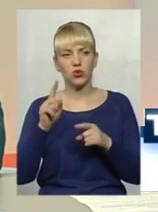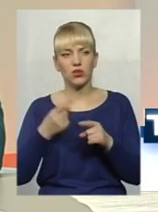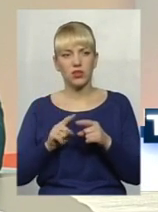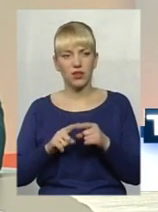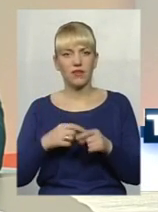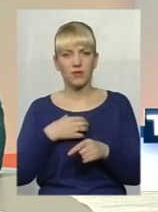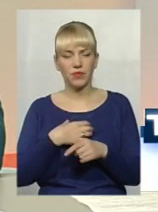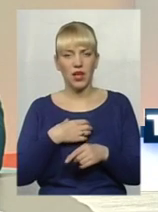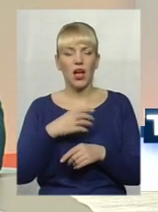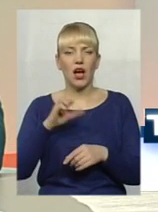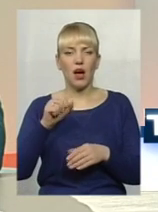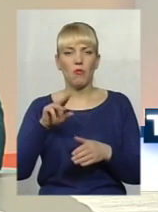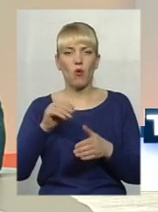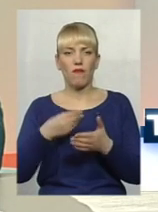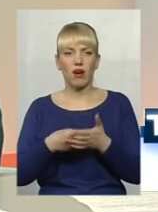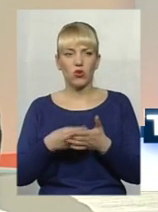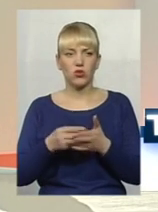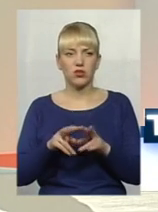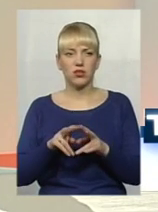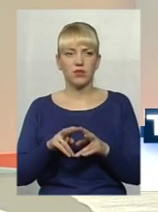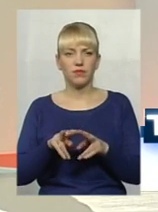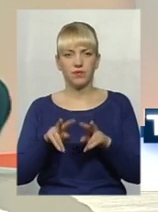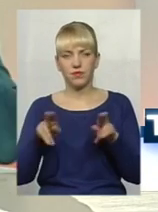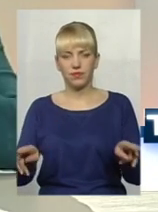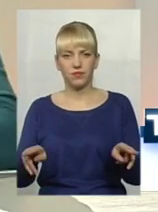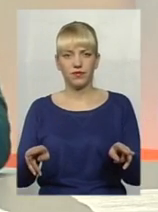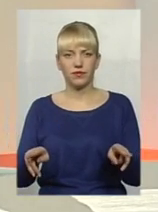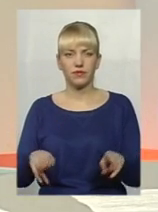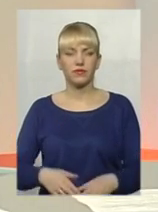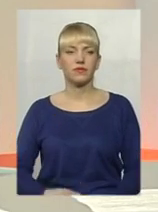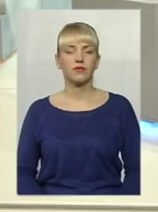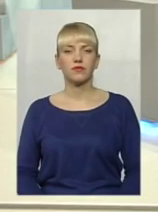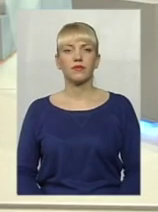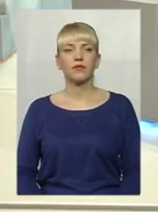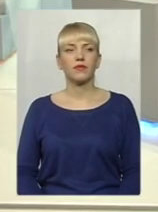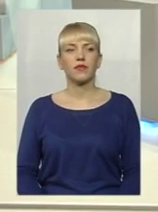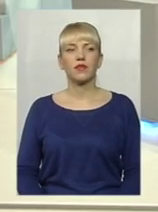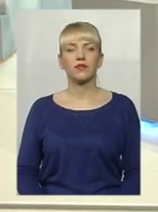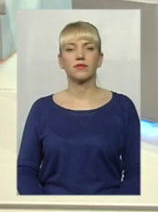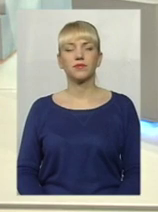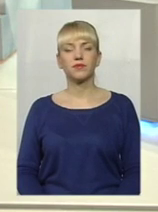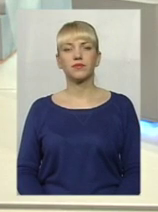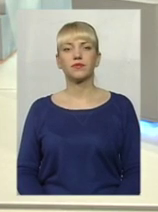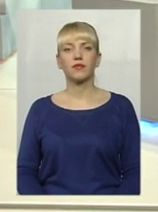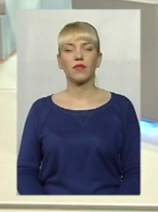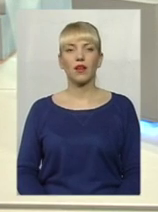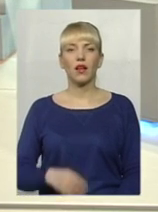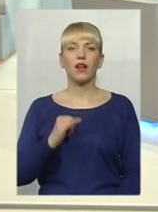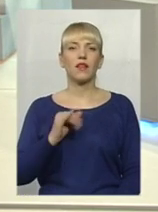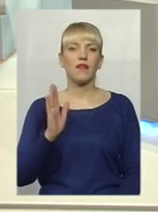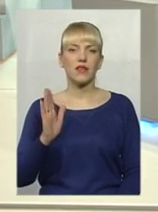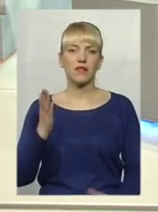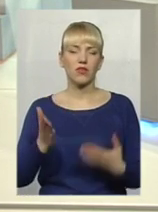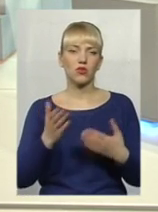по вартості вони приблизно на однаковому рівні. Інна Васильівна, скажіть, будь ласка, якщо говорити